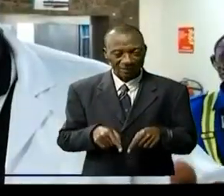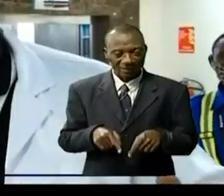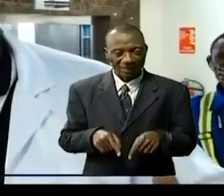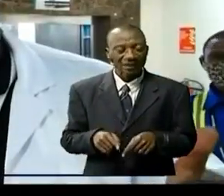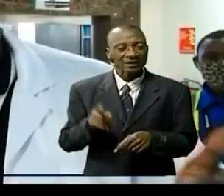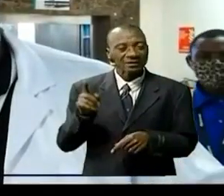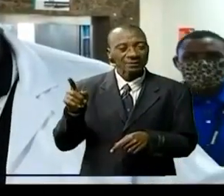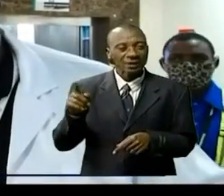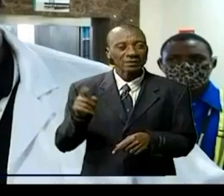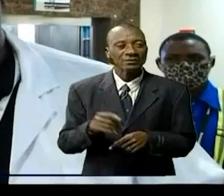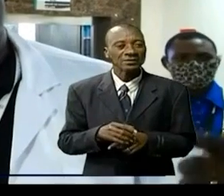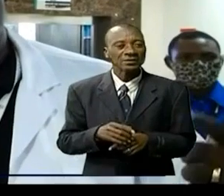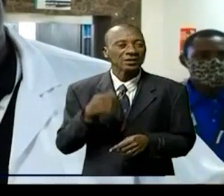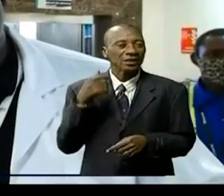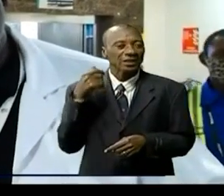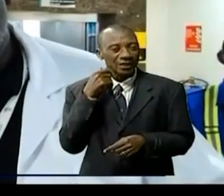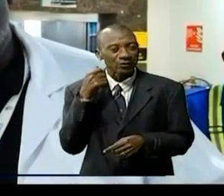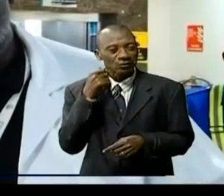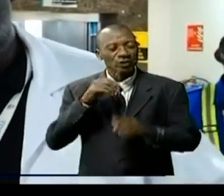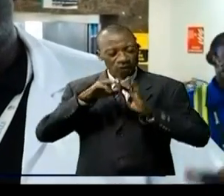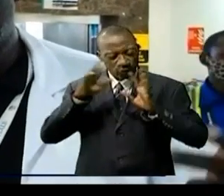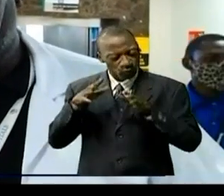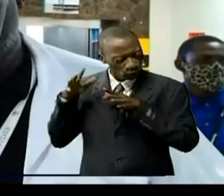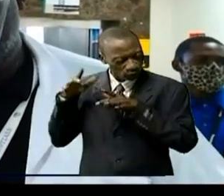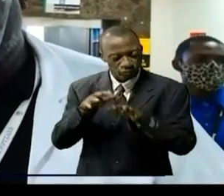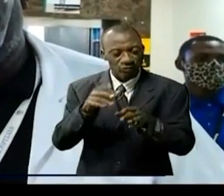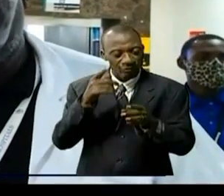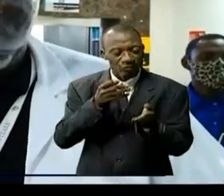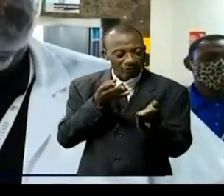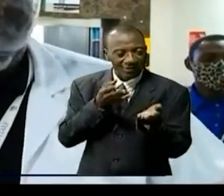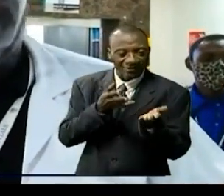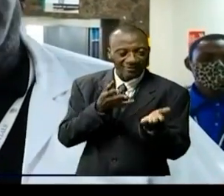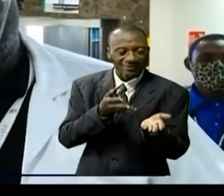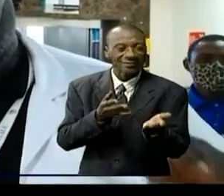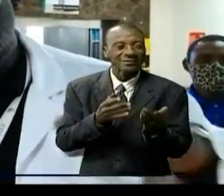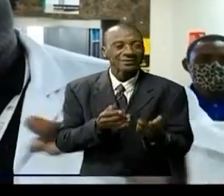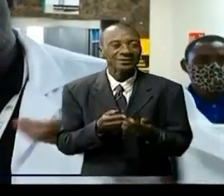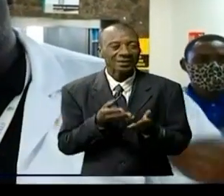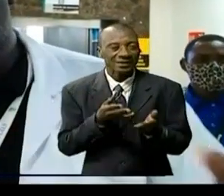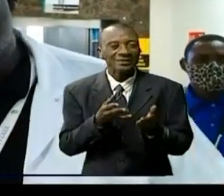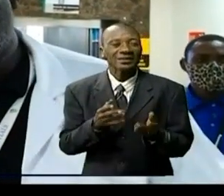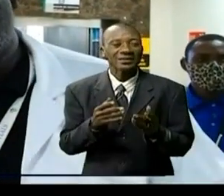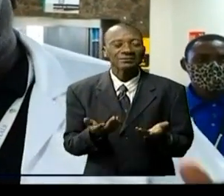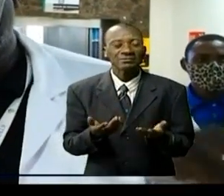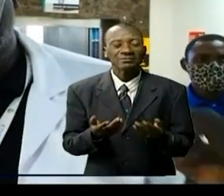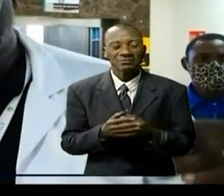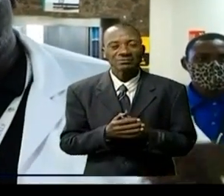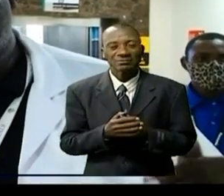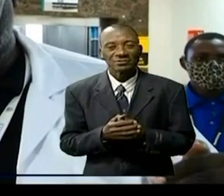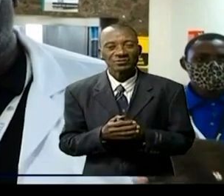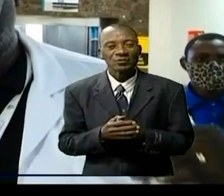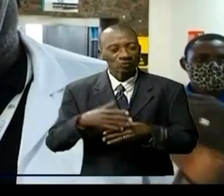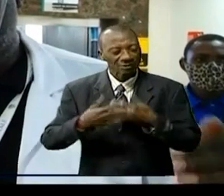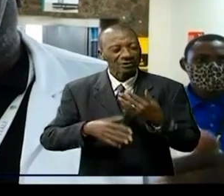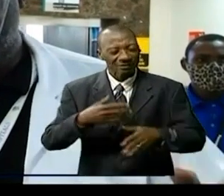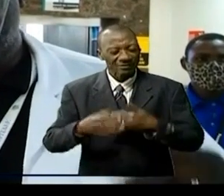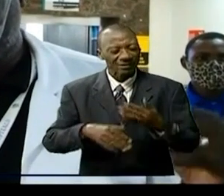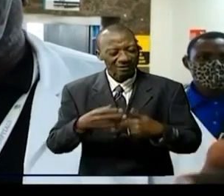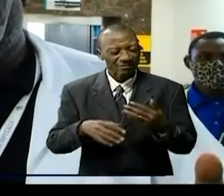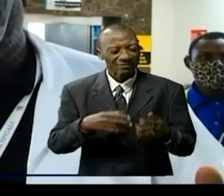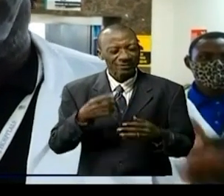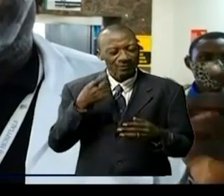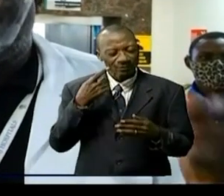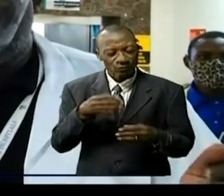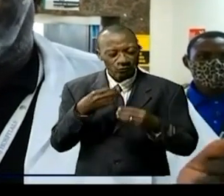sade et d'antalgique perfusion des liquides antibiotiques et des pansements conflit localement pour prévenir à souvenez des